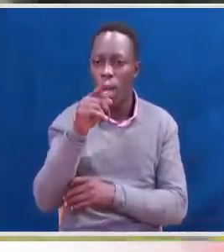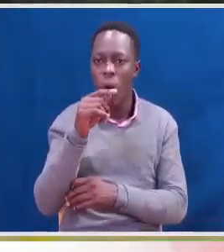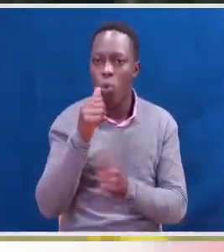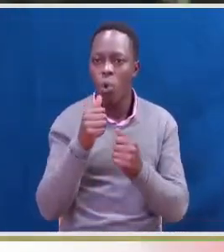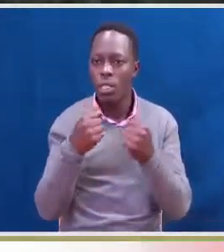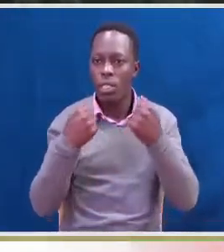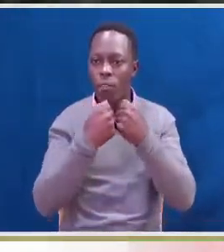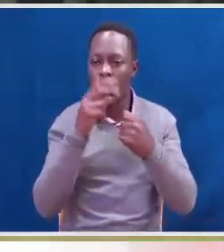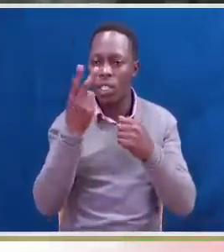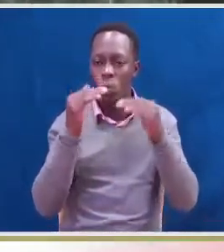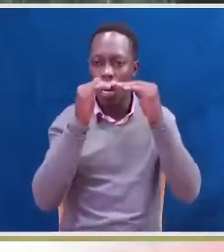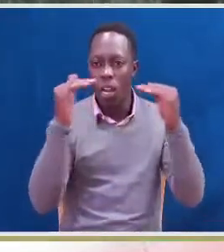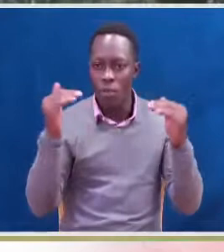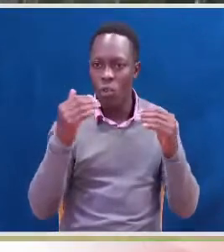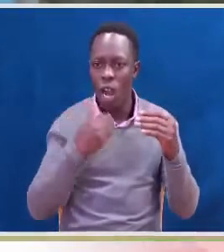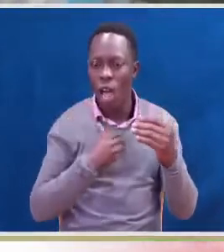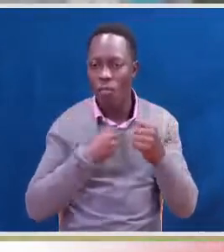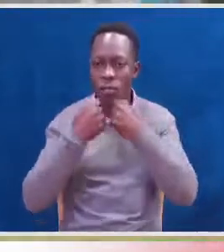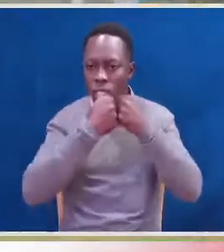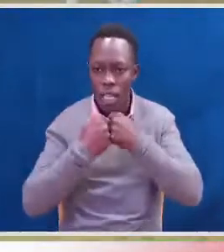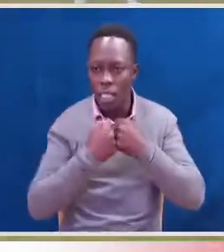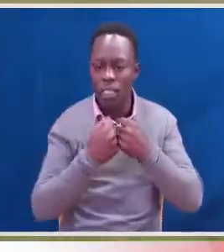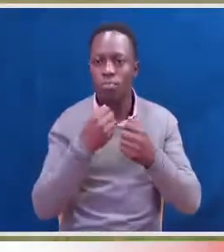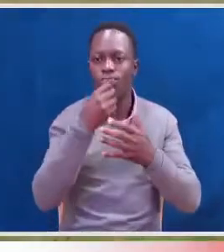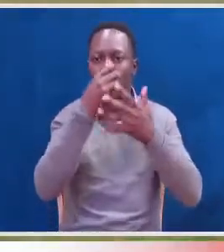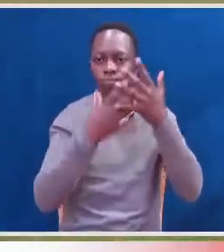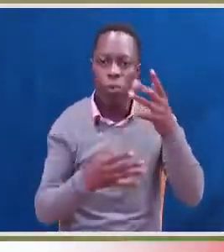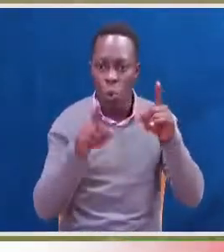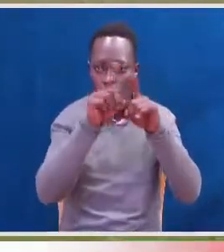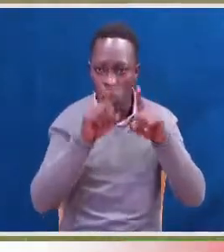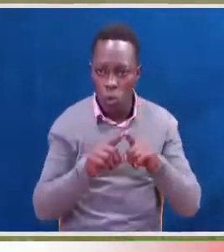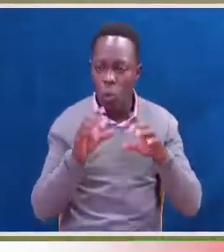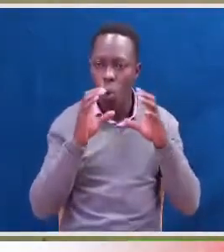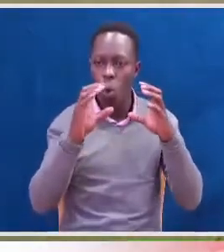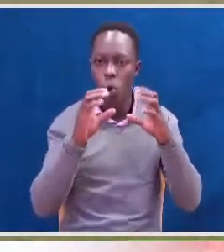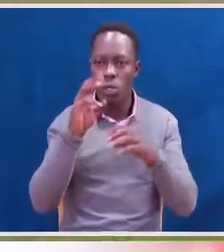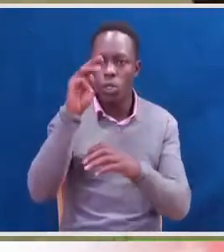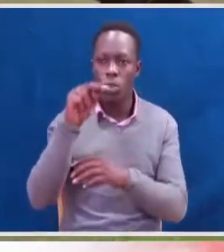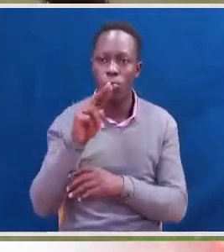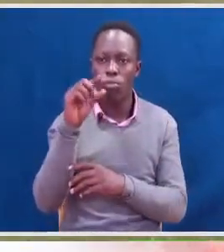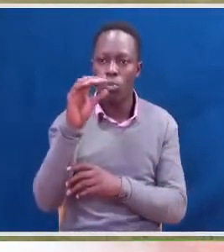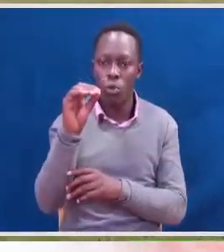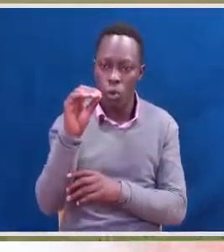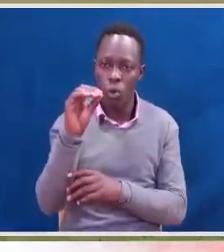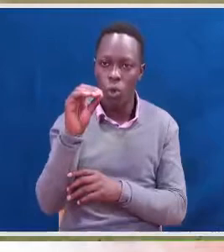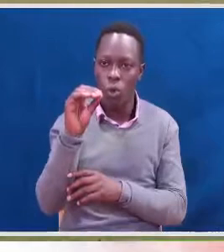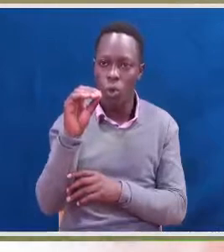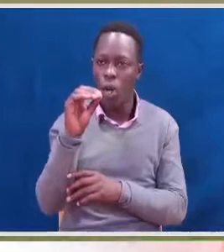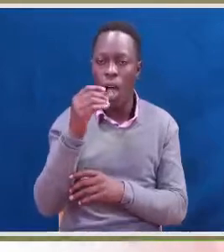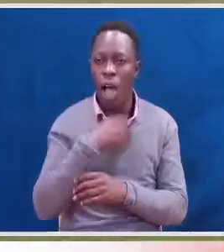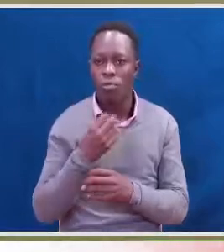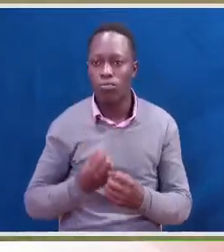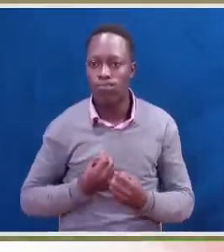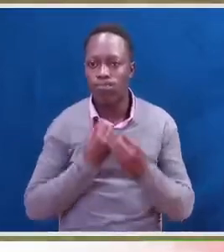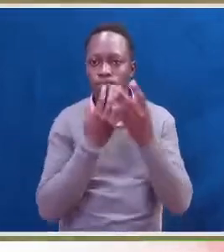daraja la pili ikizongwa na changamoto hizi. Nahodha wa kikosi hiki David Mugo almaarufu Babatov akifichua kuwa mtaji